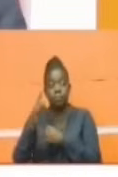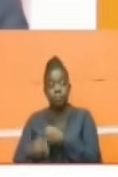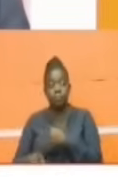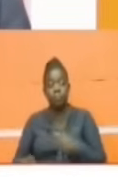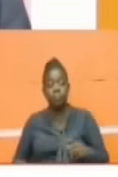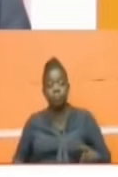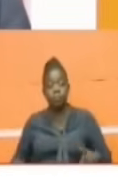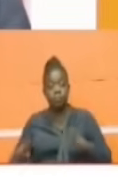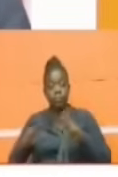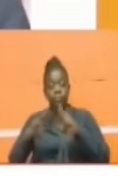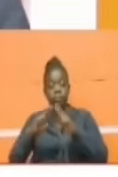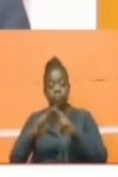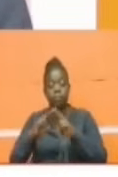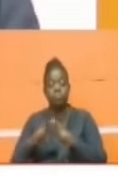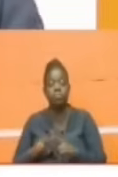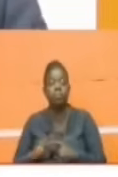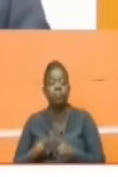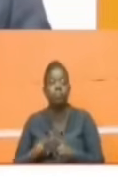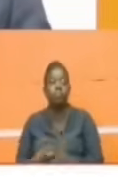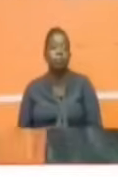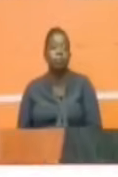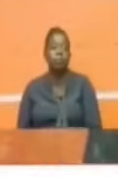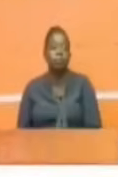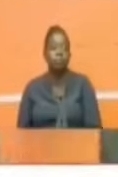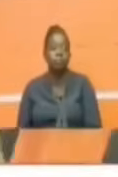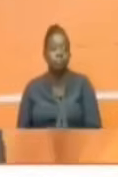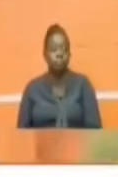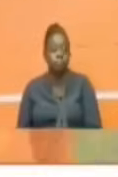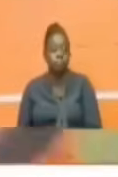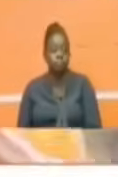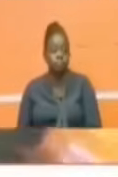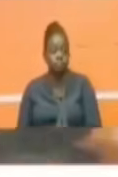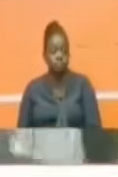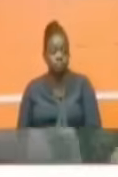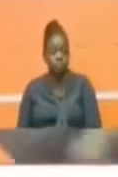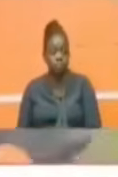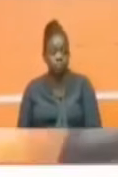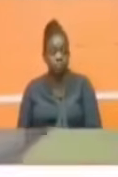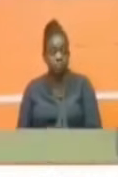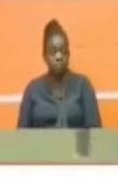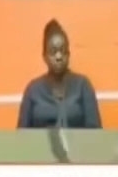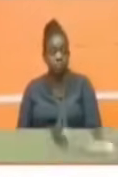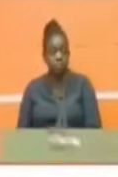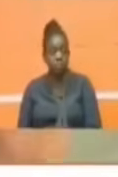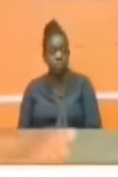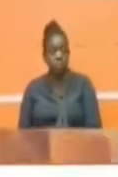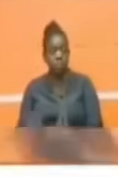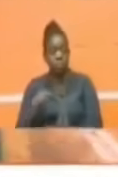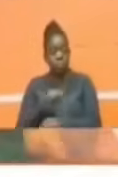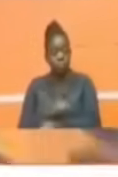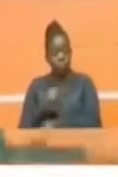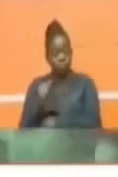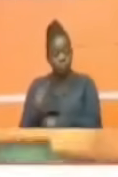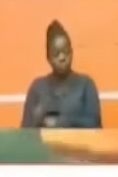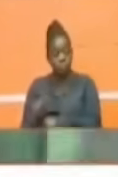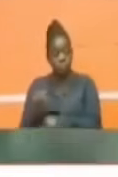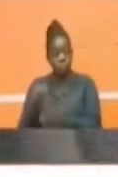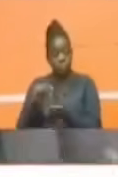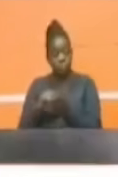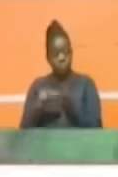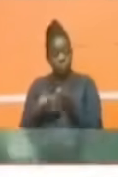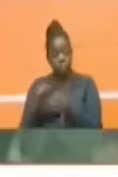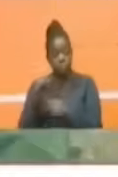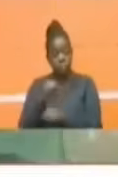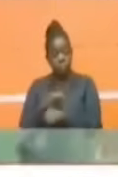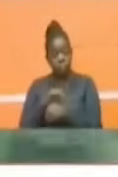quarter final. Esimera ya tusozi stage school okuwe gomba liko